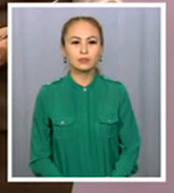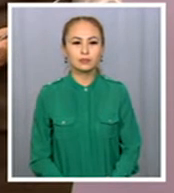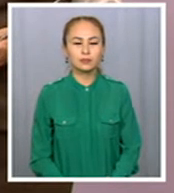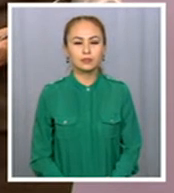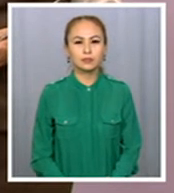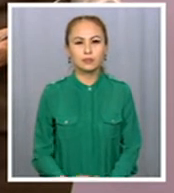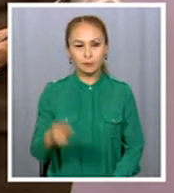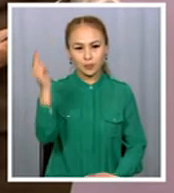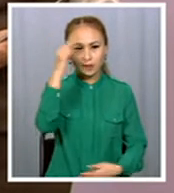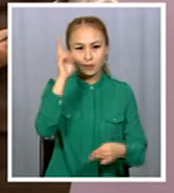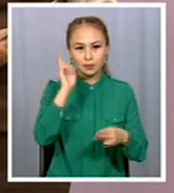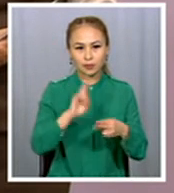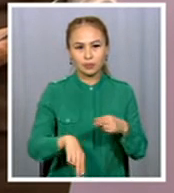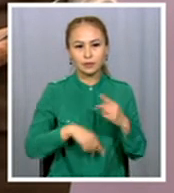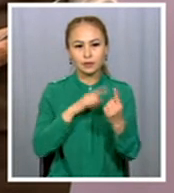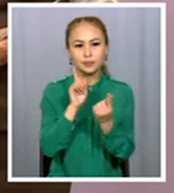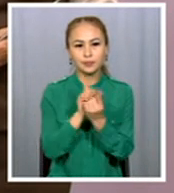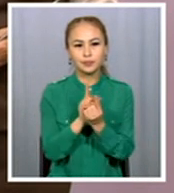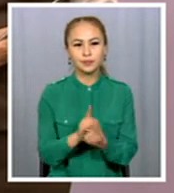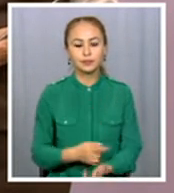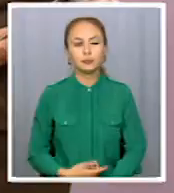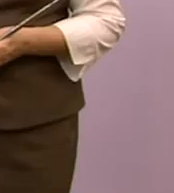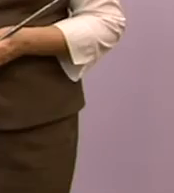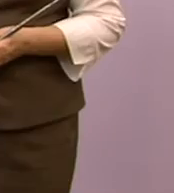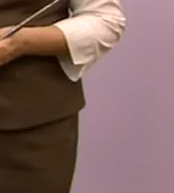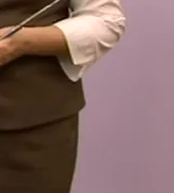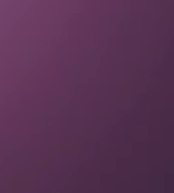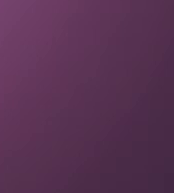Сабақ осымен аяқталды. Сау болыңдар.